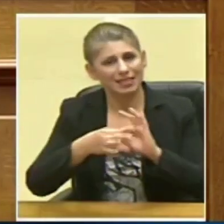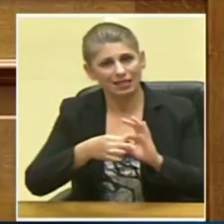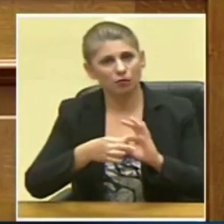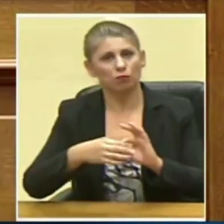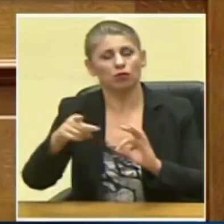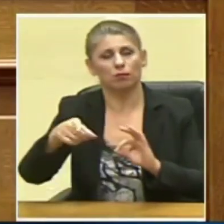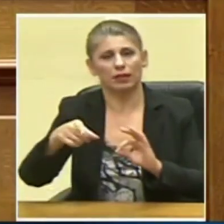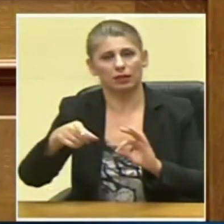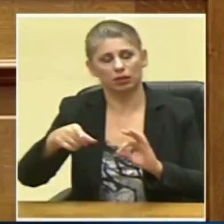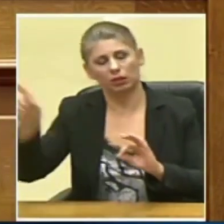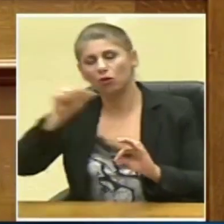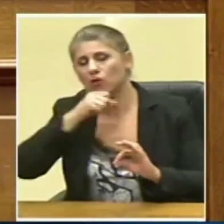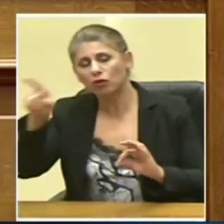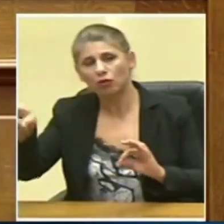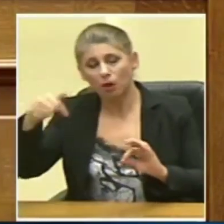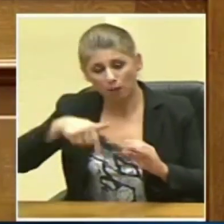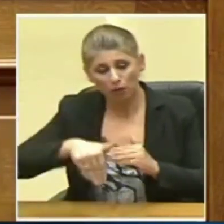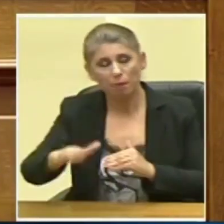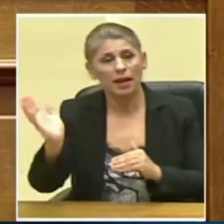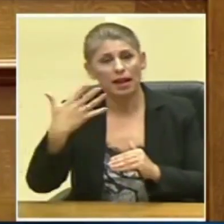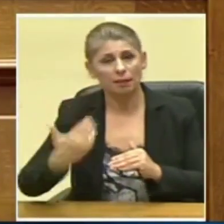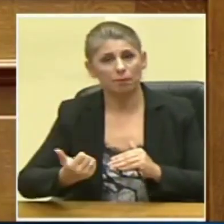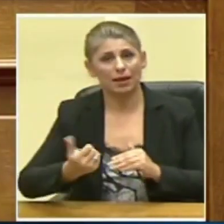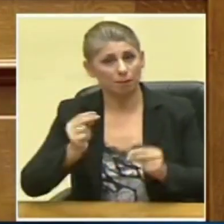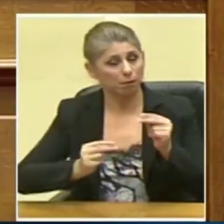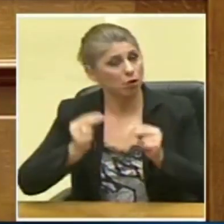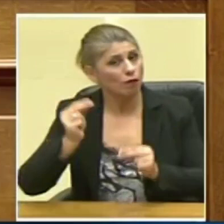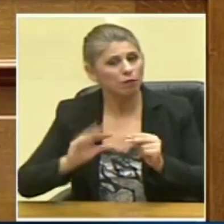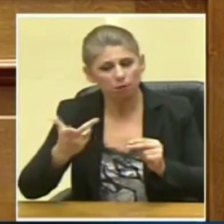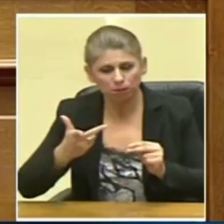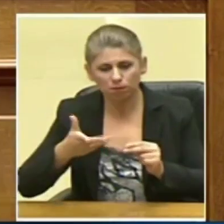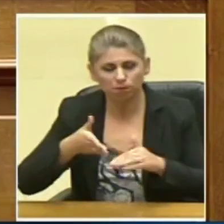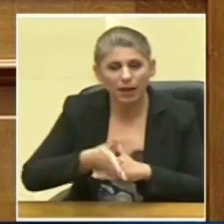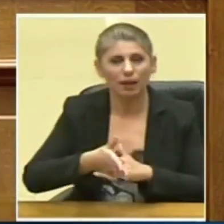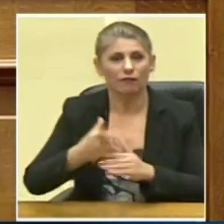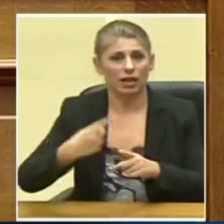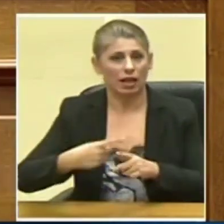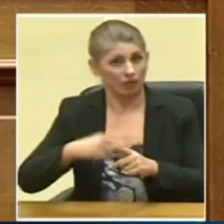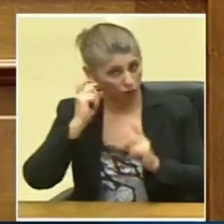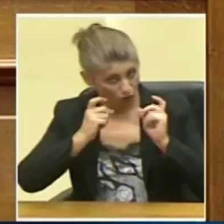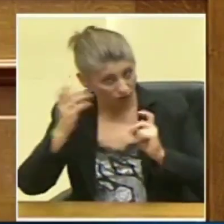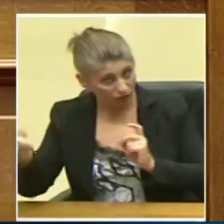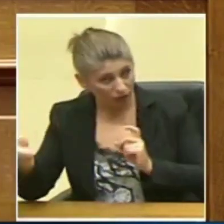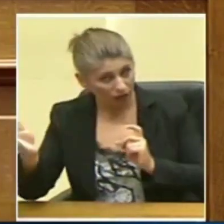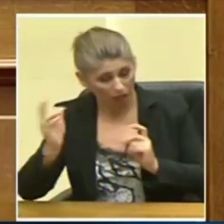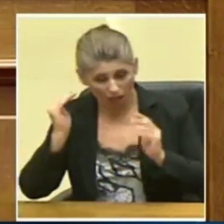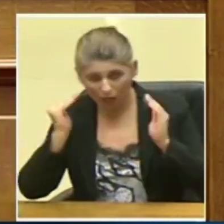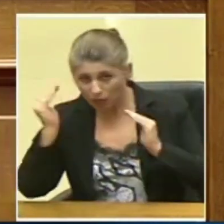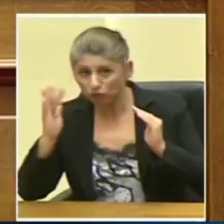εξής, λοιπόν, αν υπάρξει κάποιο πρόβλημα, πώς θα επεμβεί η Ελλάδα? Το έχετε σκεφτεί, έχετε αναρωτηθεί τι θα